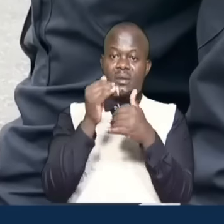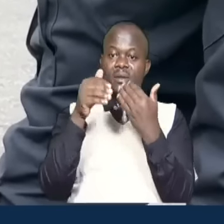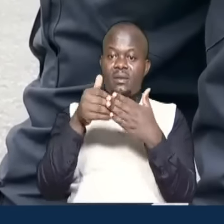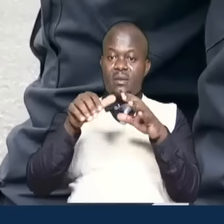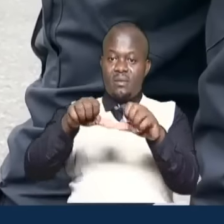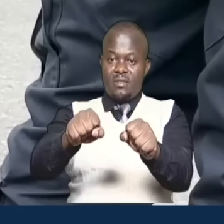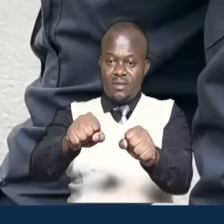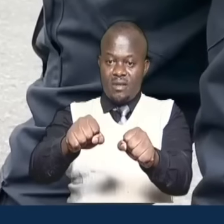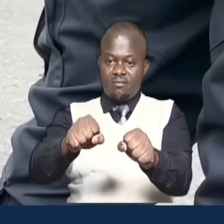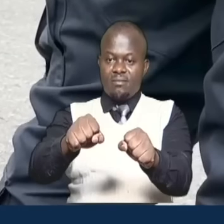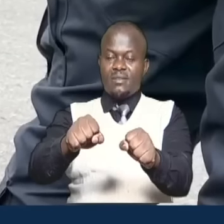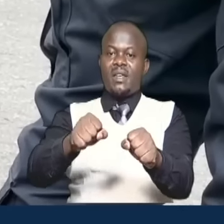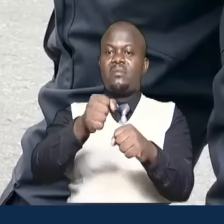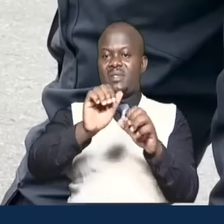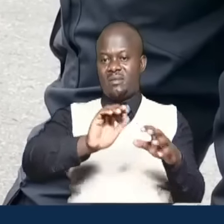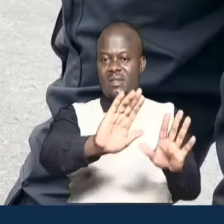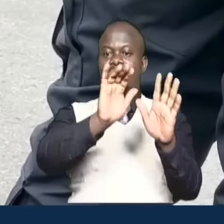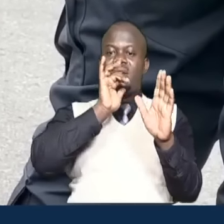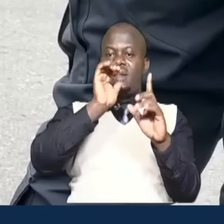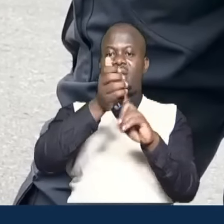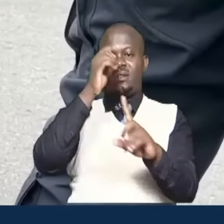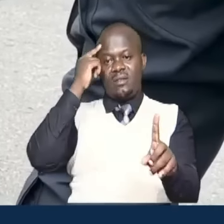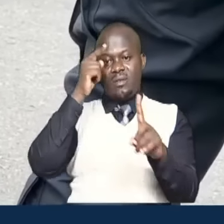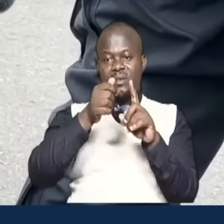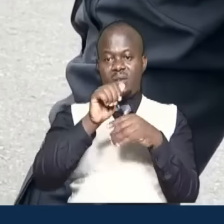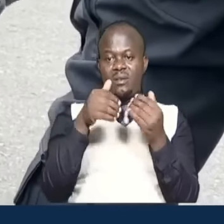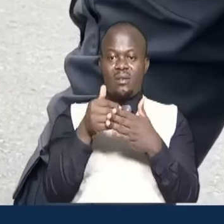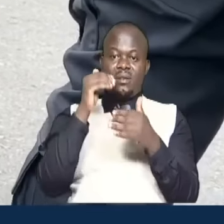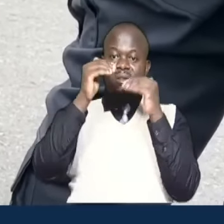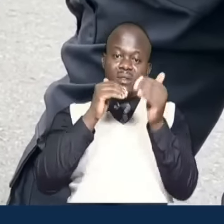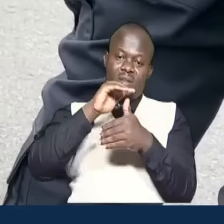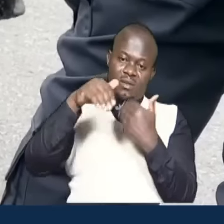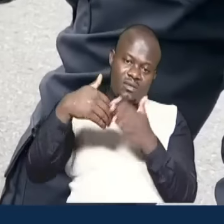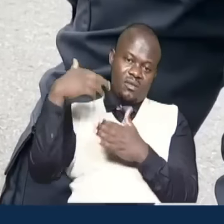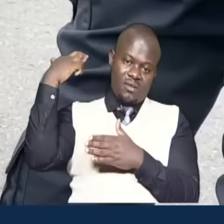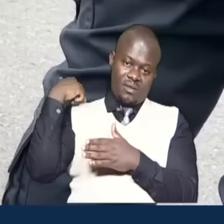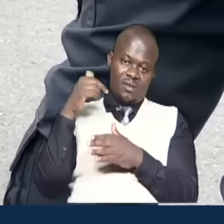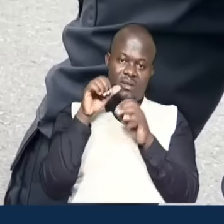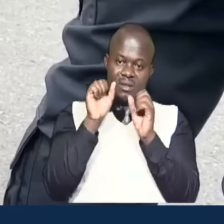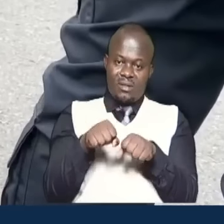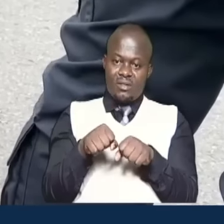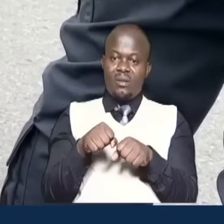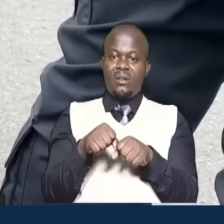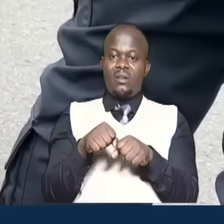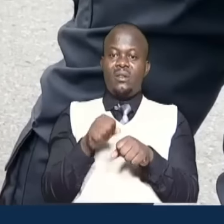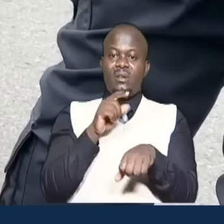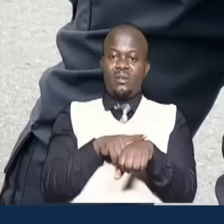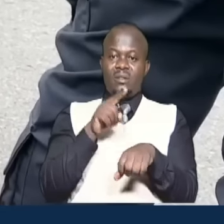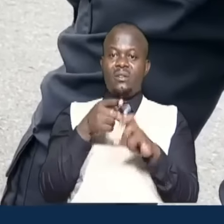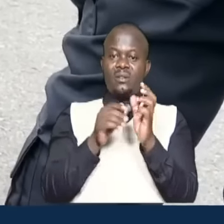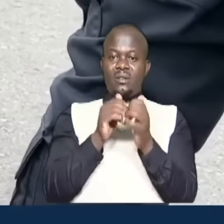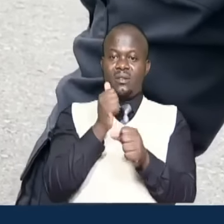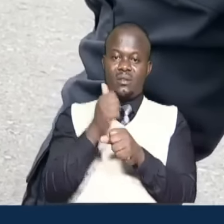kumufata no kumutesha ataragera ku ntego. Inzego zibishinzwe zose zashoboye kwitaba ku gihe, zikora